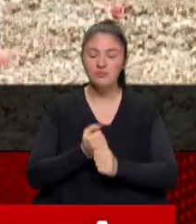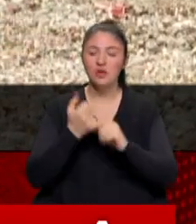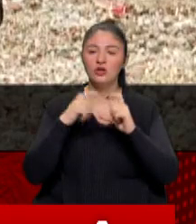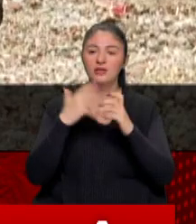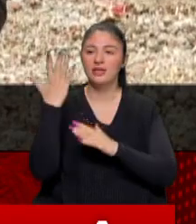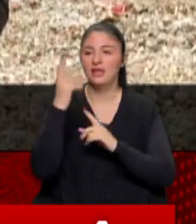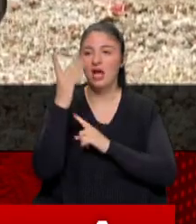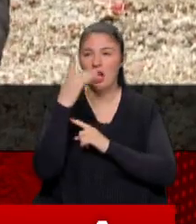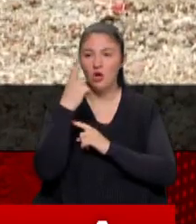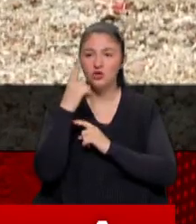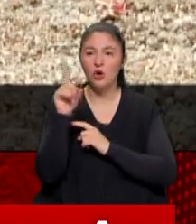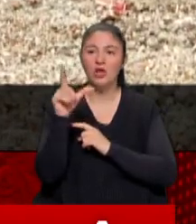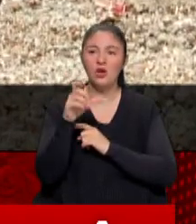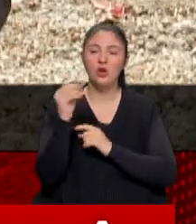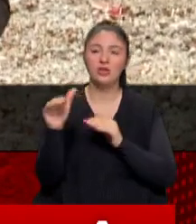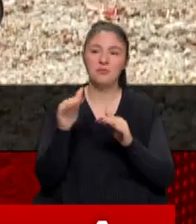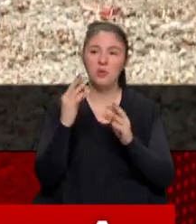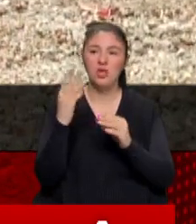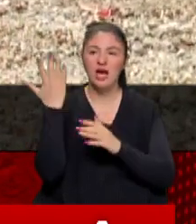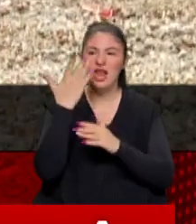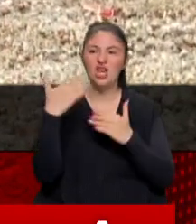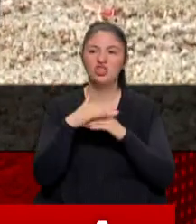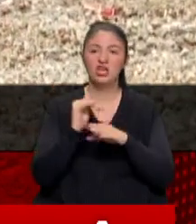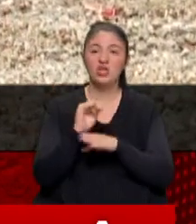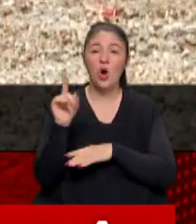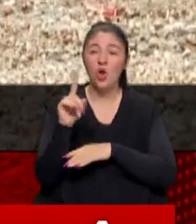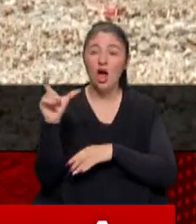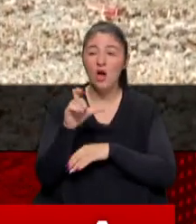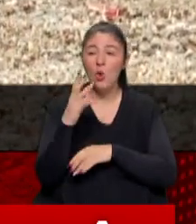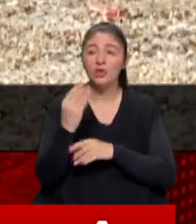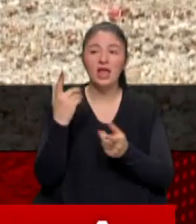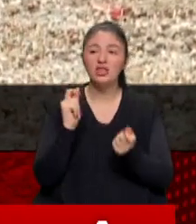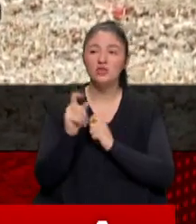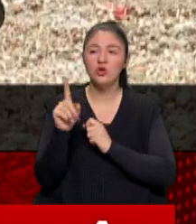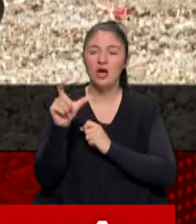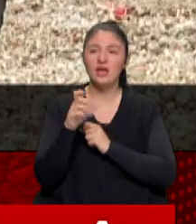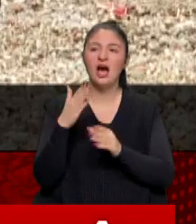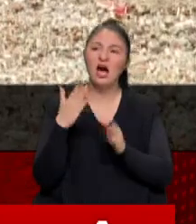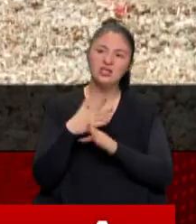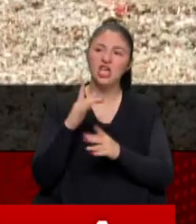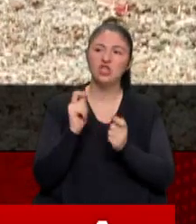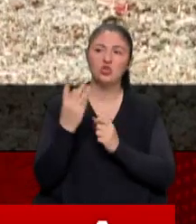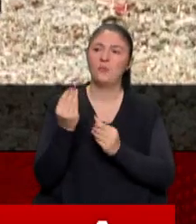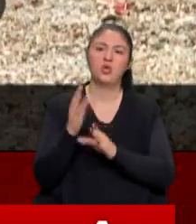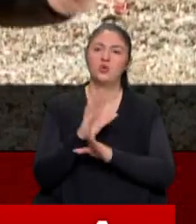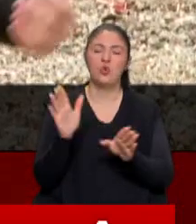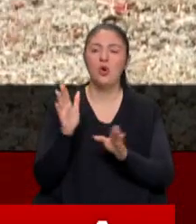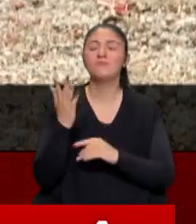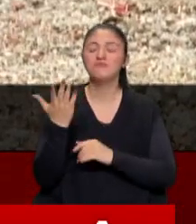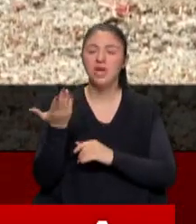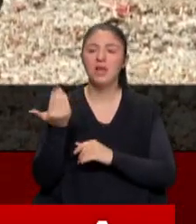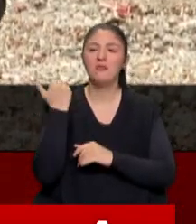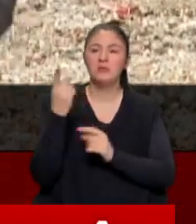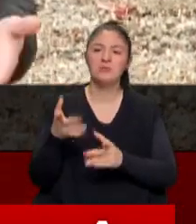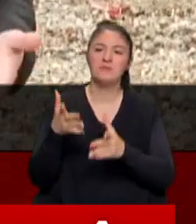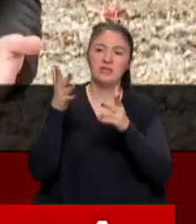Günaydın İlker Karagöz. 10 ay oldu deprem olalı, o kara gece yaşanalı. 10 ay oldu. Ne değişti 10 ayda? Aslında değişen çok bir şey olmadı. Hemen arkamda